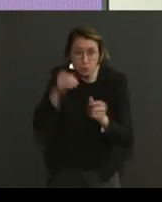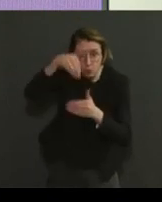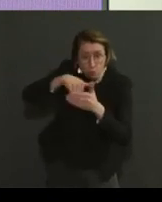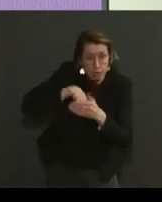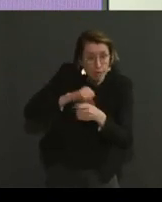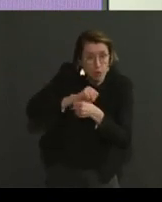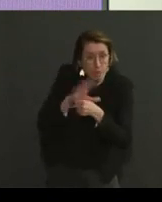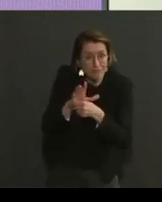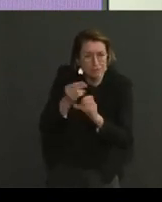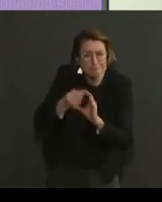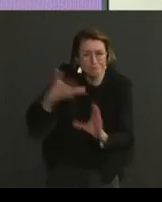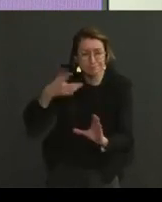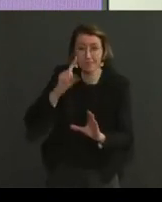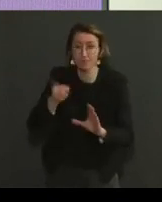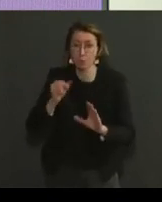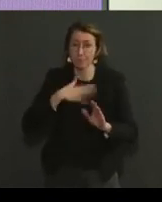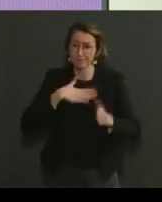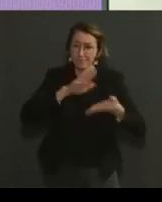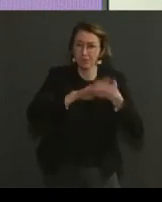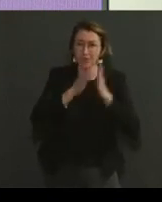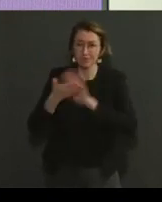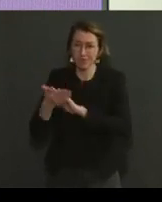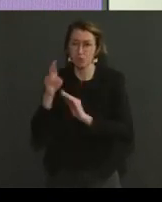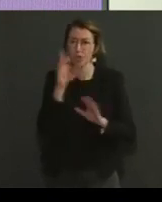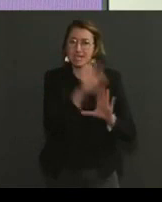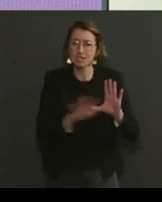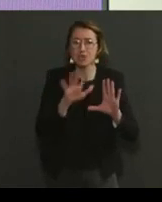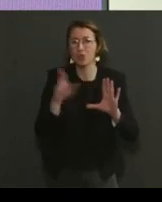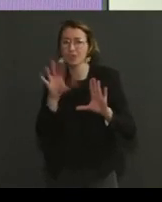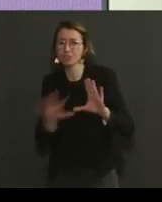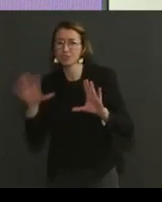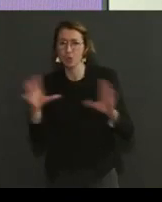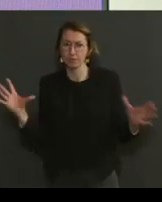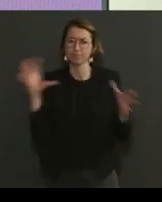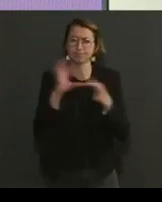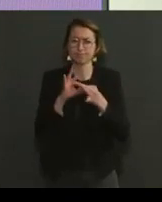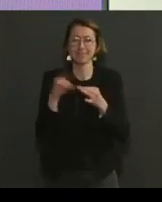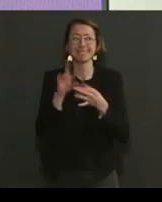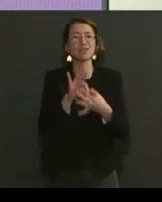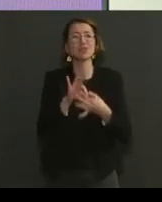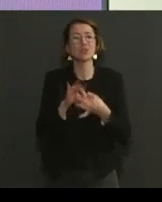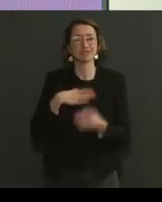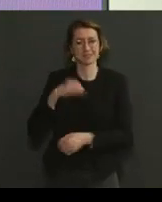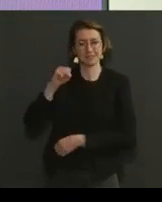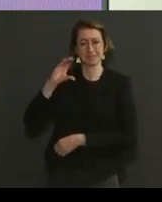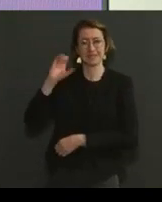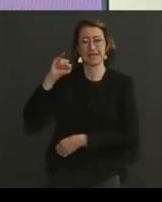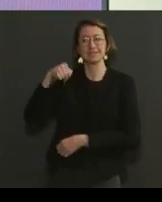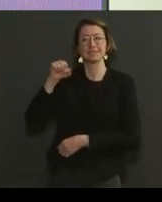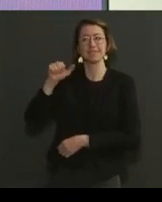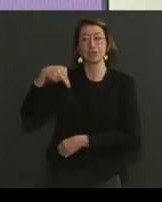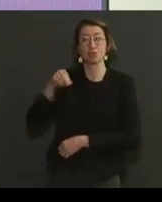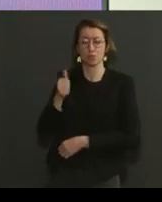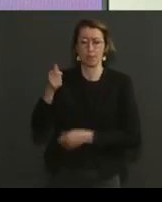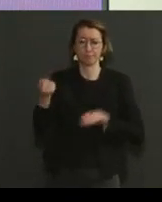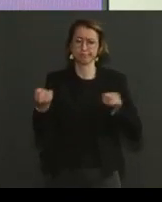régions d'ailleurs, qui sont coordonnés par Ciensano. Quel est le but ? Eh bien, le but, c'est d'avoir une idée sur la circulation